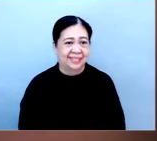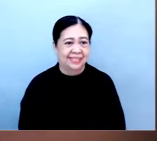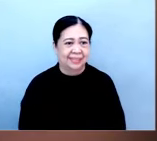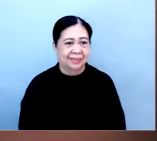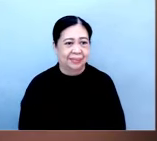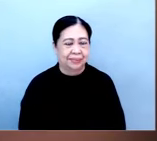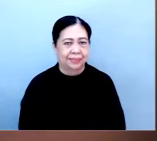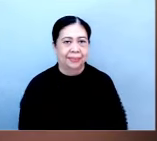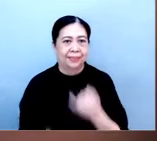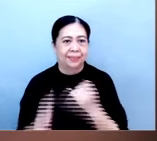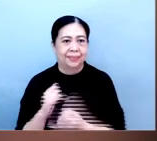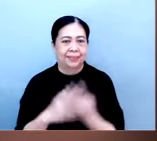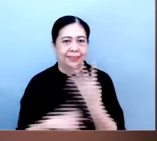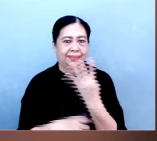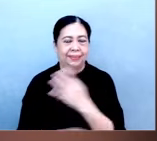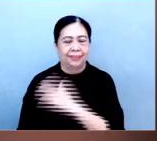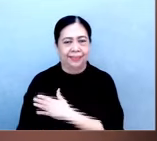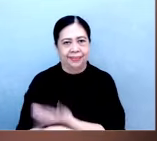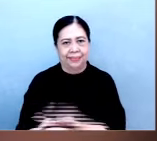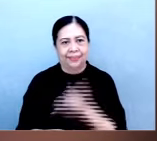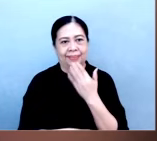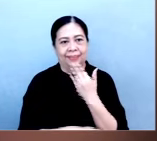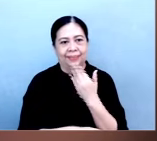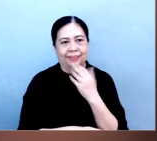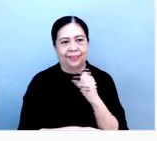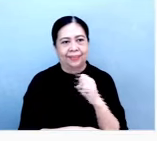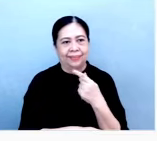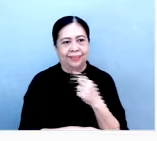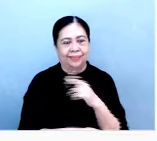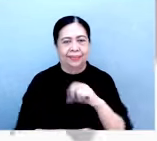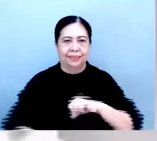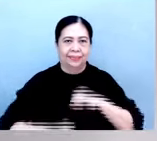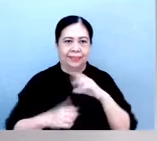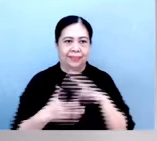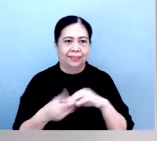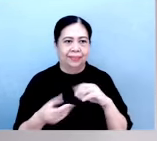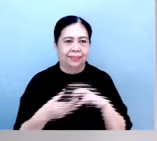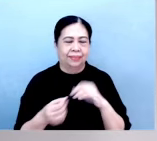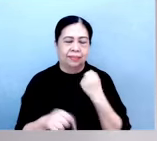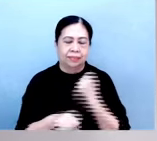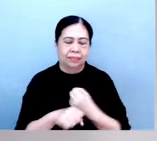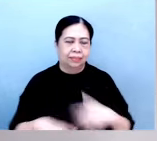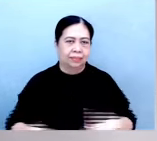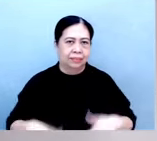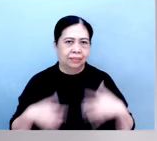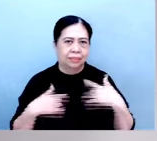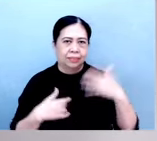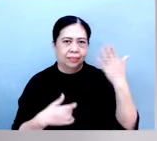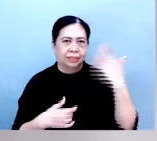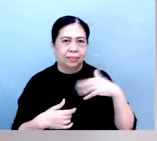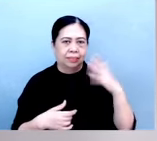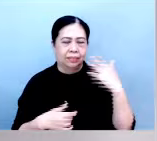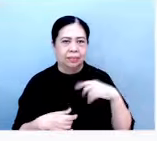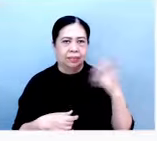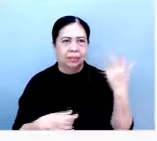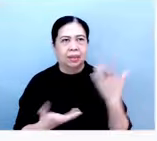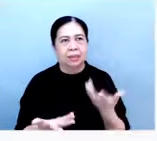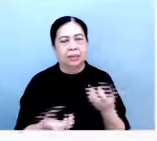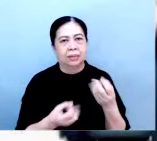Bunso sa apat na magkakapatid si Sugar. At proud niyang kinikwento sa akin ang hirap ng buhay nila noon sa isang babuyan sa